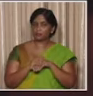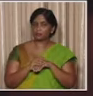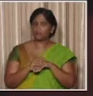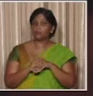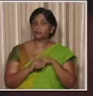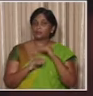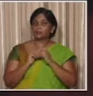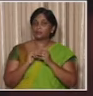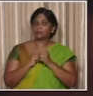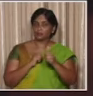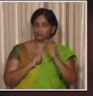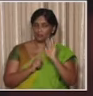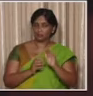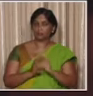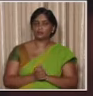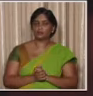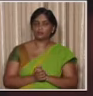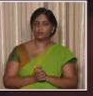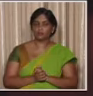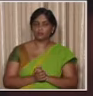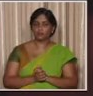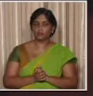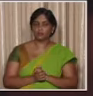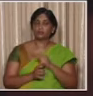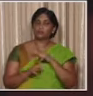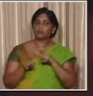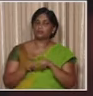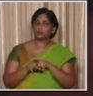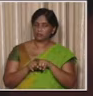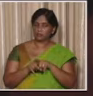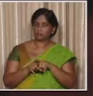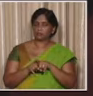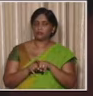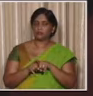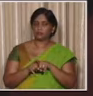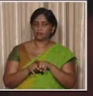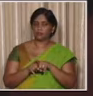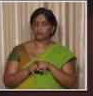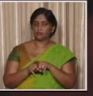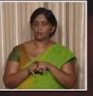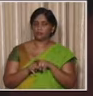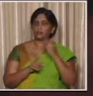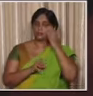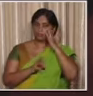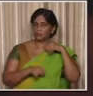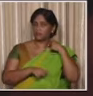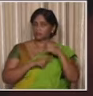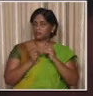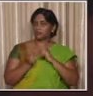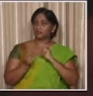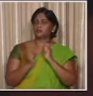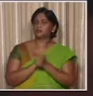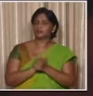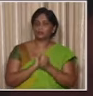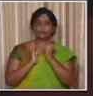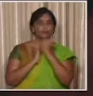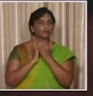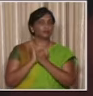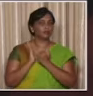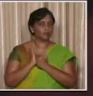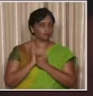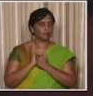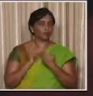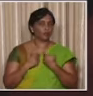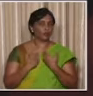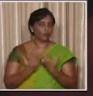ඒ ක්‍රියාමාර්ග ගෙන තියෙනවා. ඒ වගේම තමයි අර සම්ප්‍රදායෙන් බැහැර වෙච්ච වැඩසටහන්